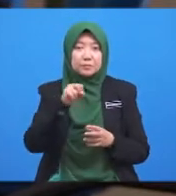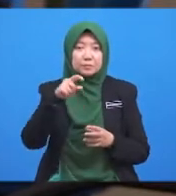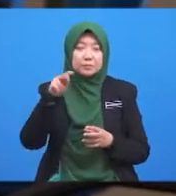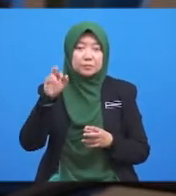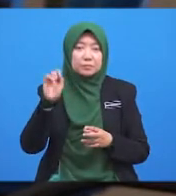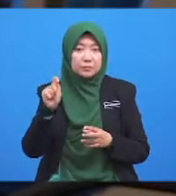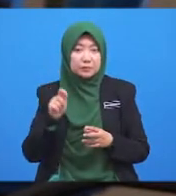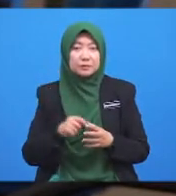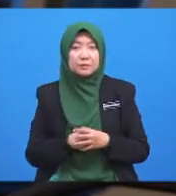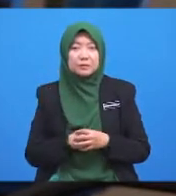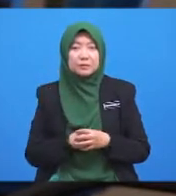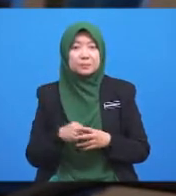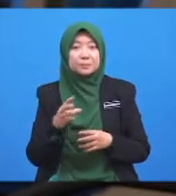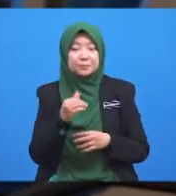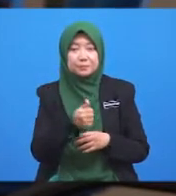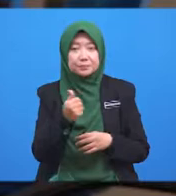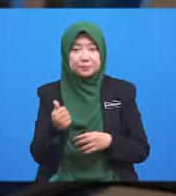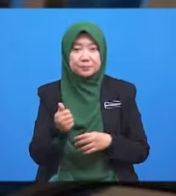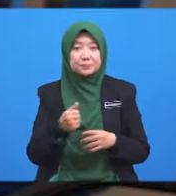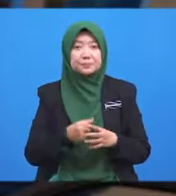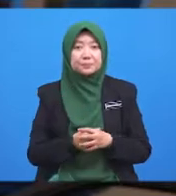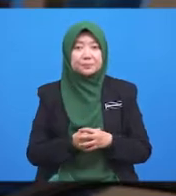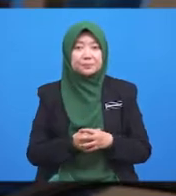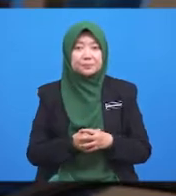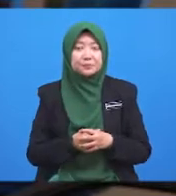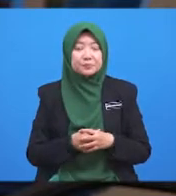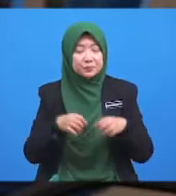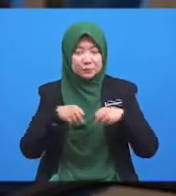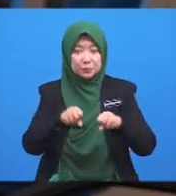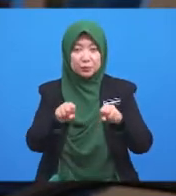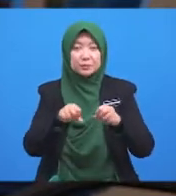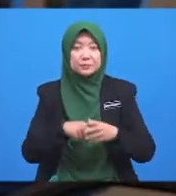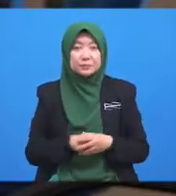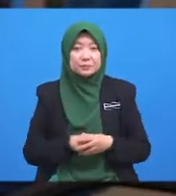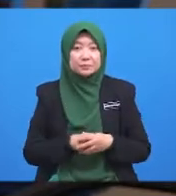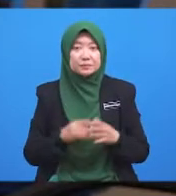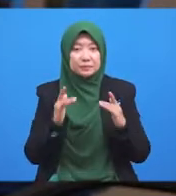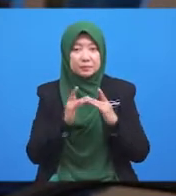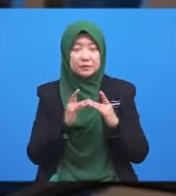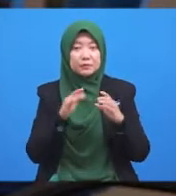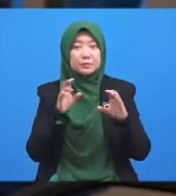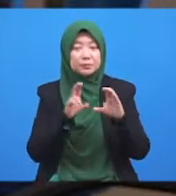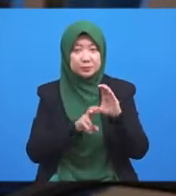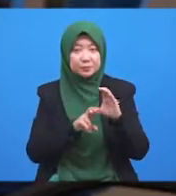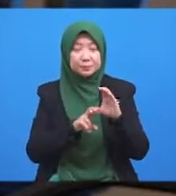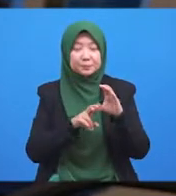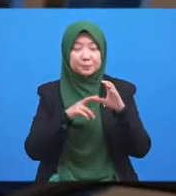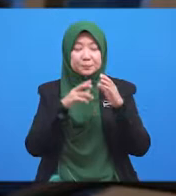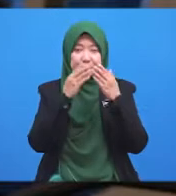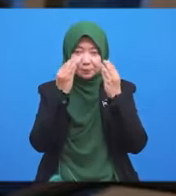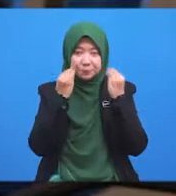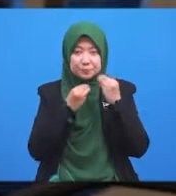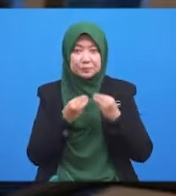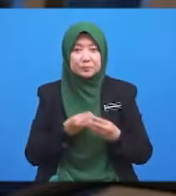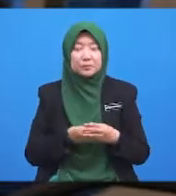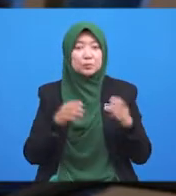spirit, dan alatannya pula adalah troli, katil dan kerusi facial,